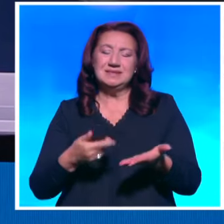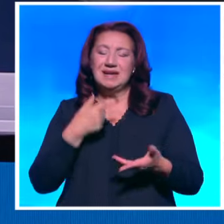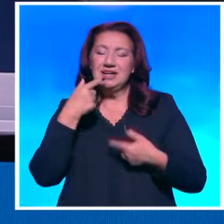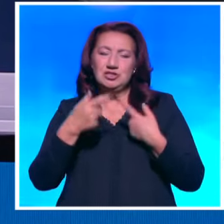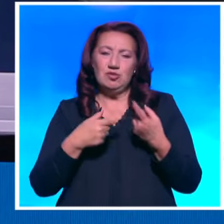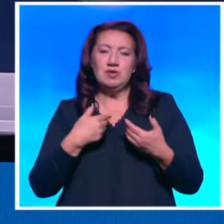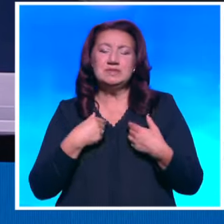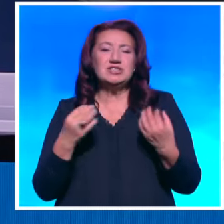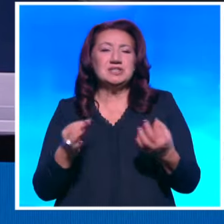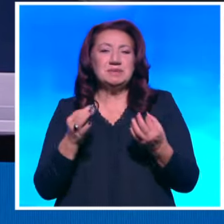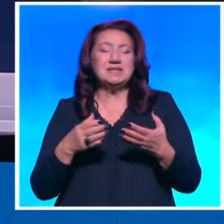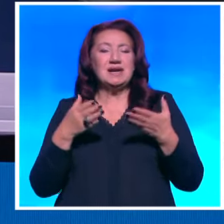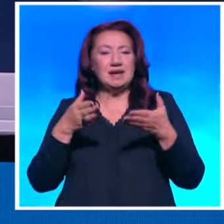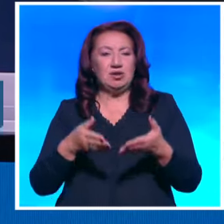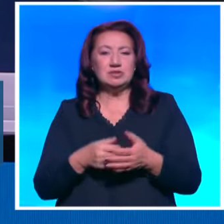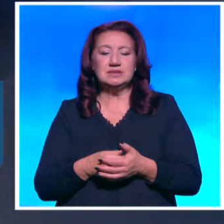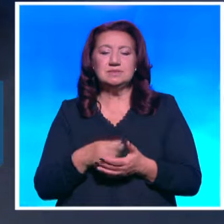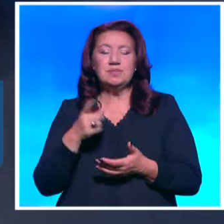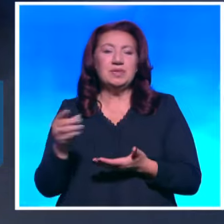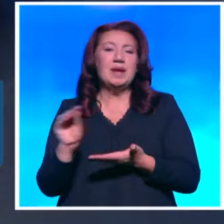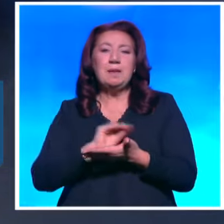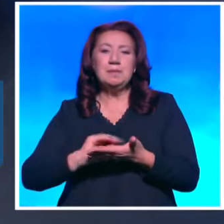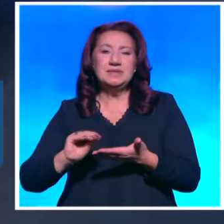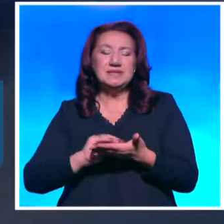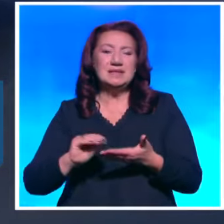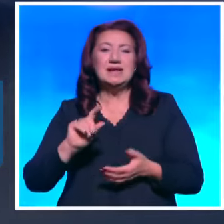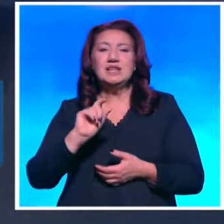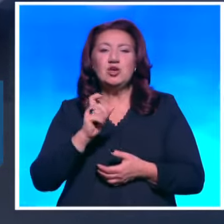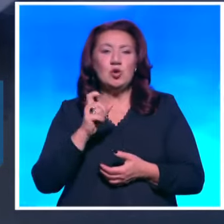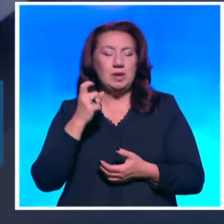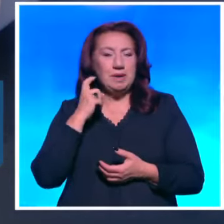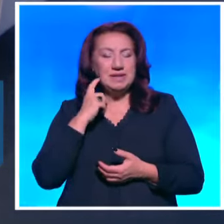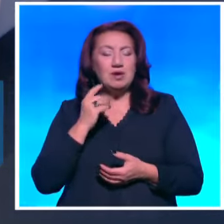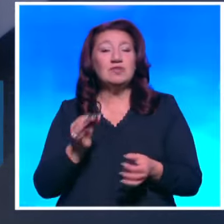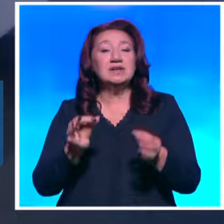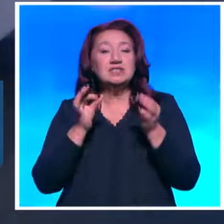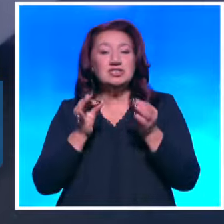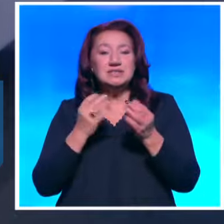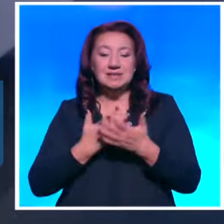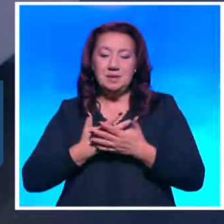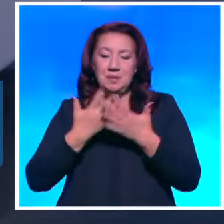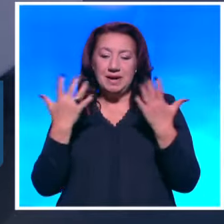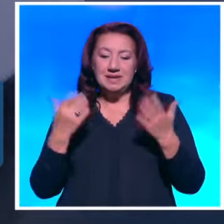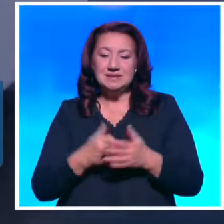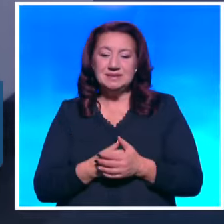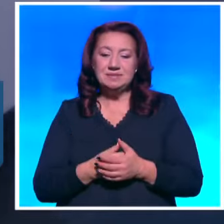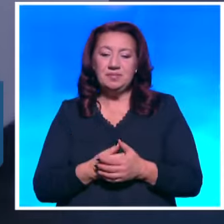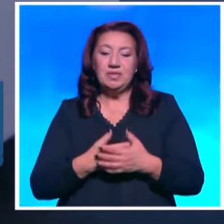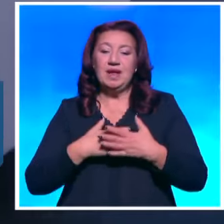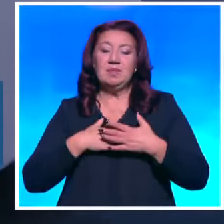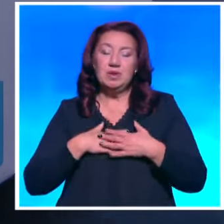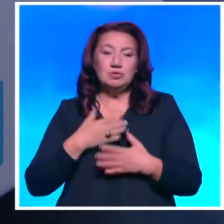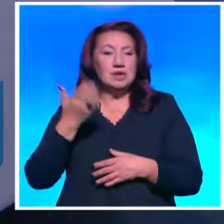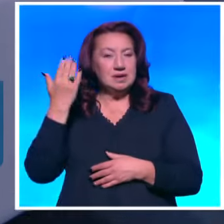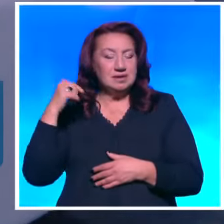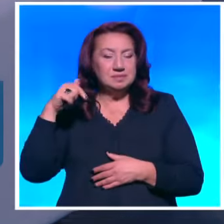В студиото е писателят Георги Бърдаров. Добър вечер, добре дошли, честит празник. Добре заваря ви, благодаря. Бях при вас на 2 януари, така